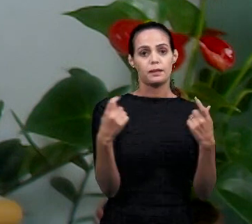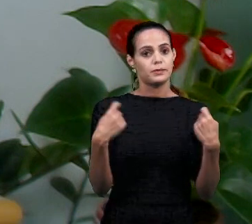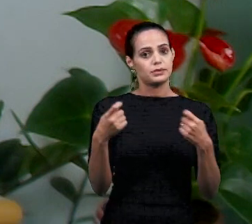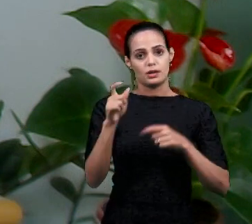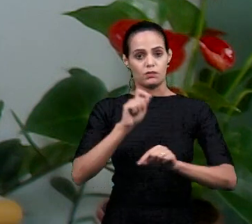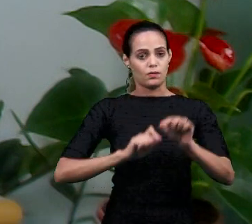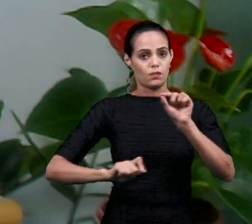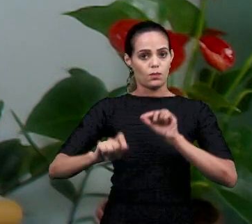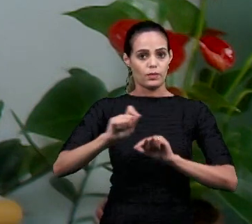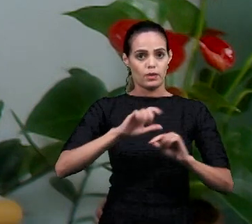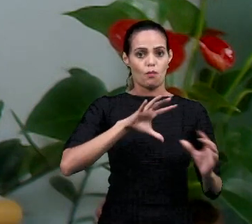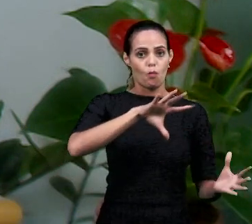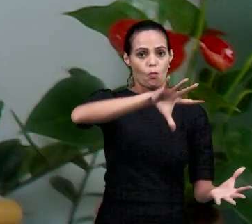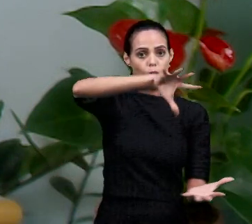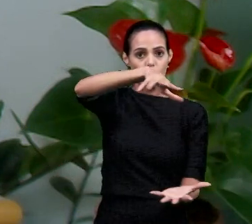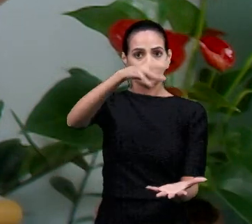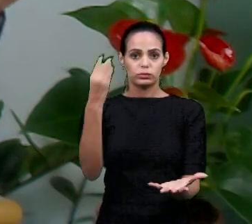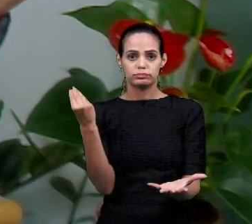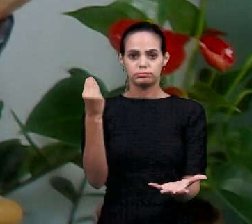le monde.